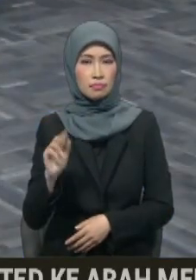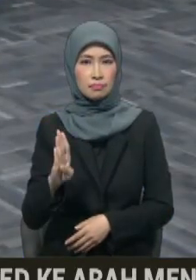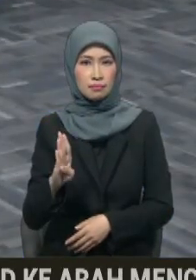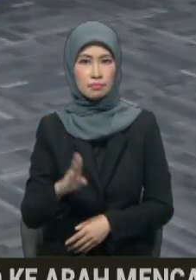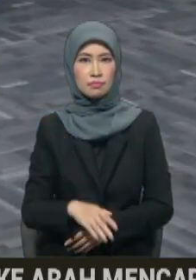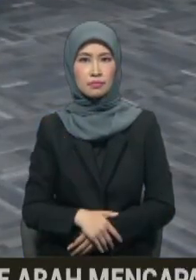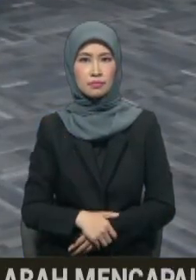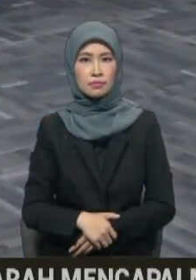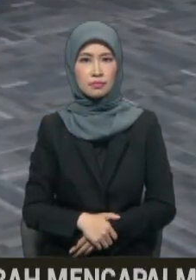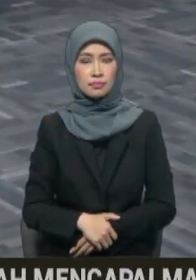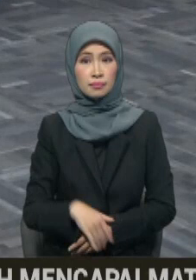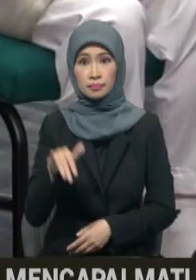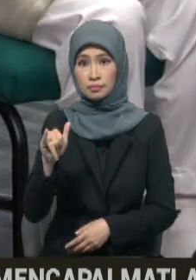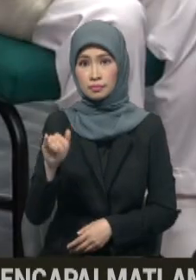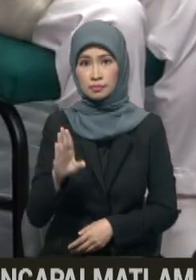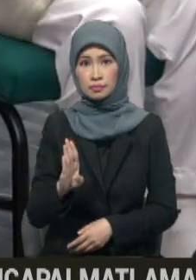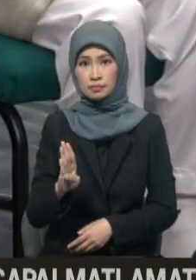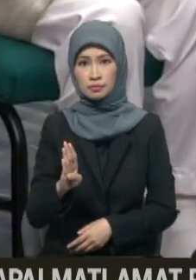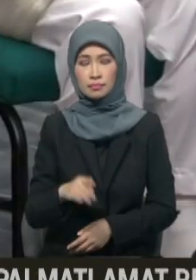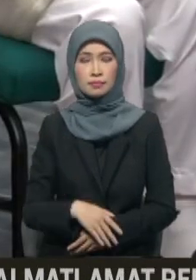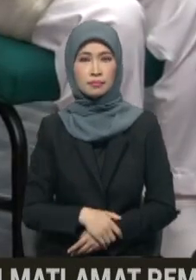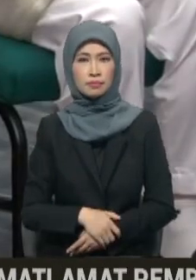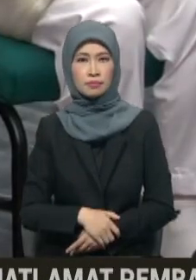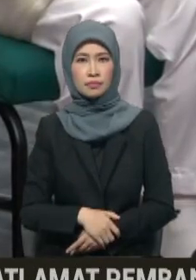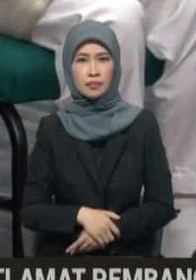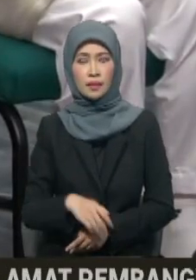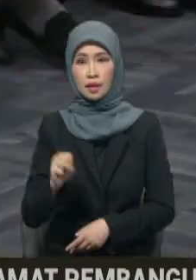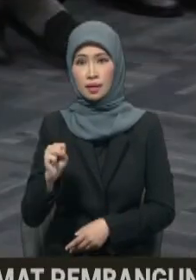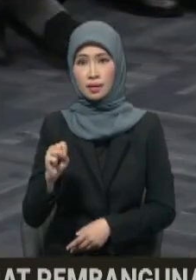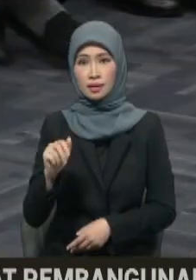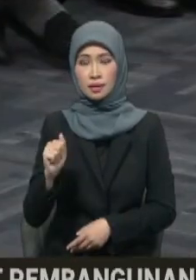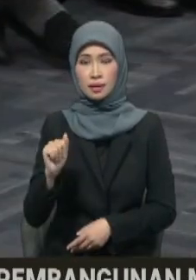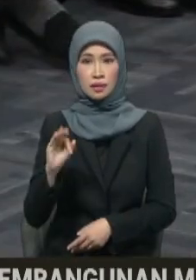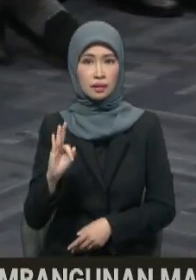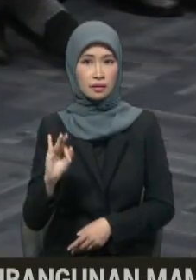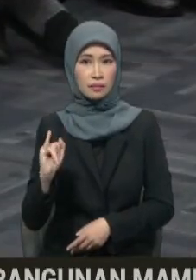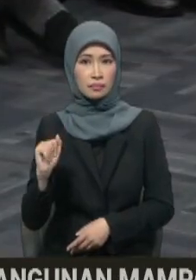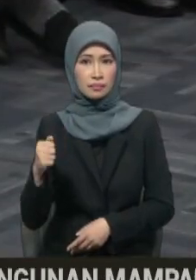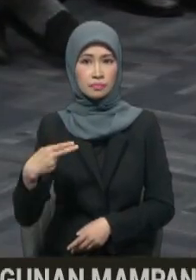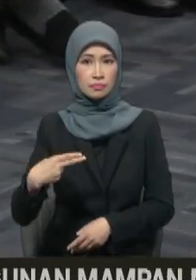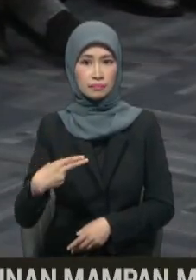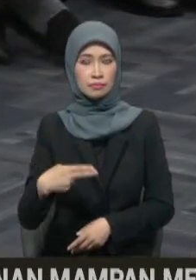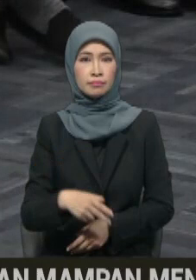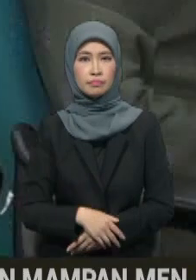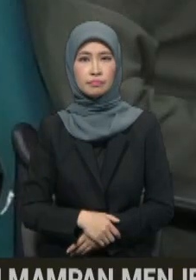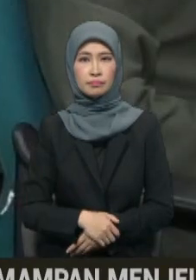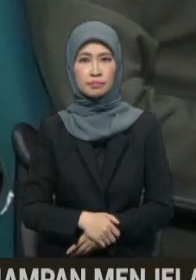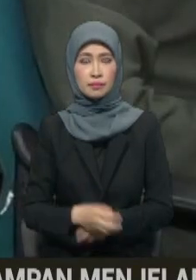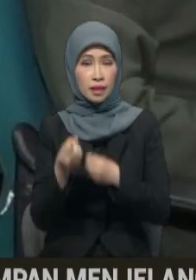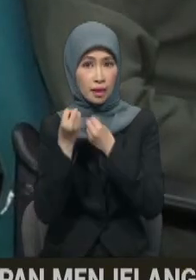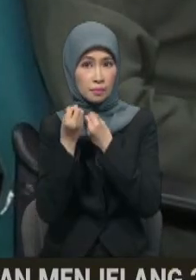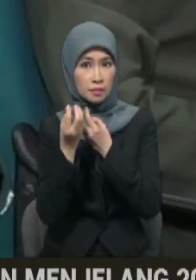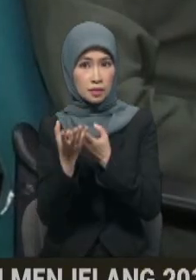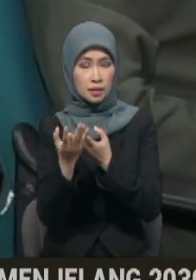Arab yang berhormat Daeng Hajah Safiah binti syikh Haji Abdul Salam ahli Majlis mesyuarat negara berucap demikian